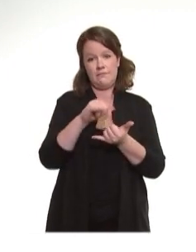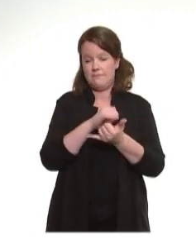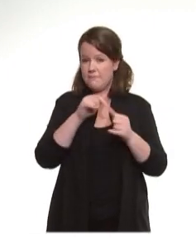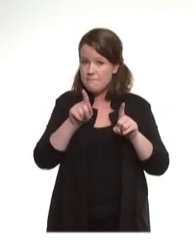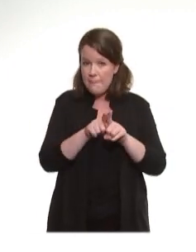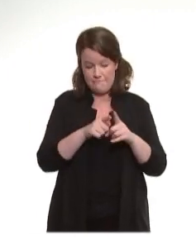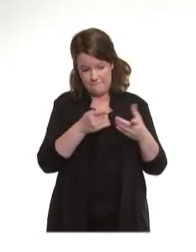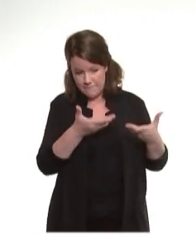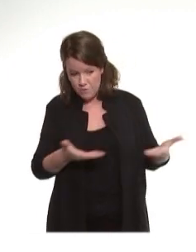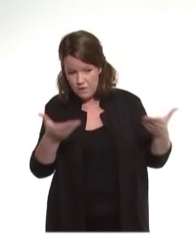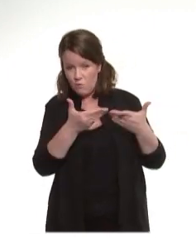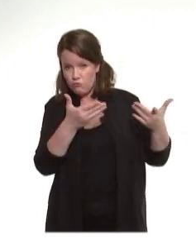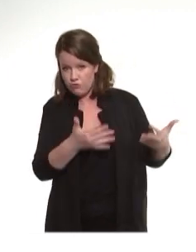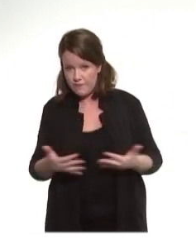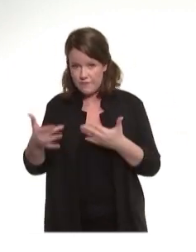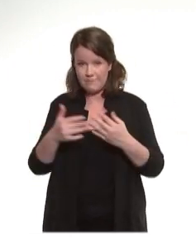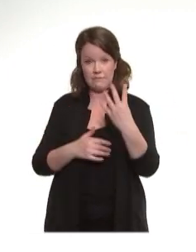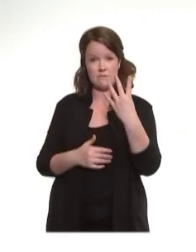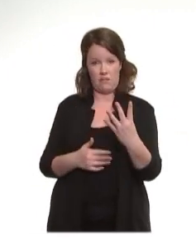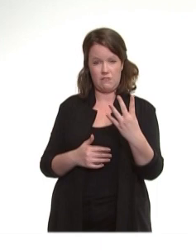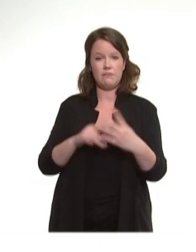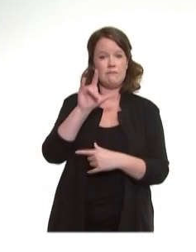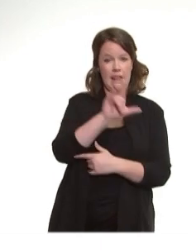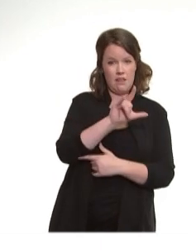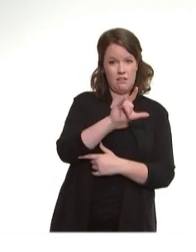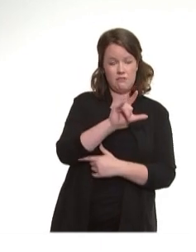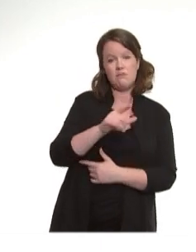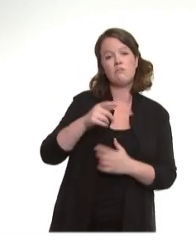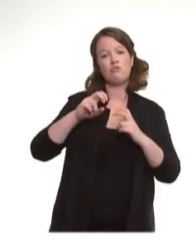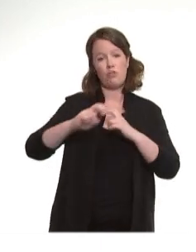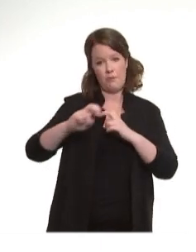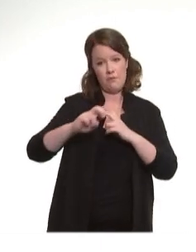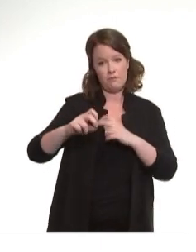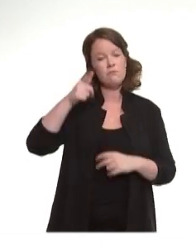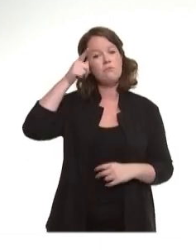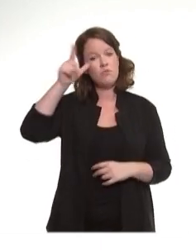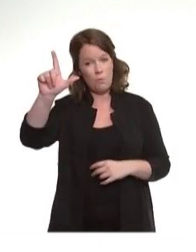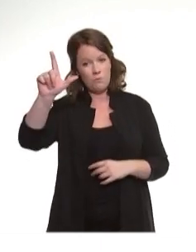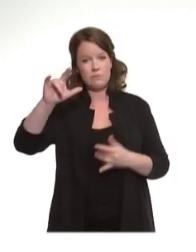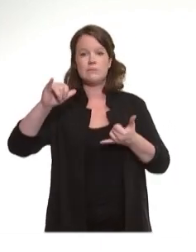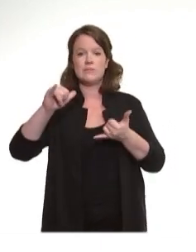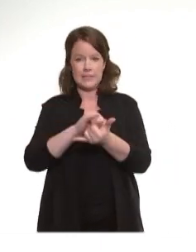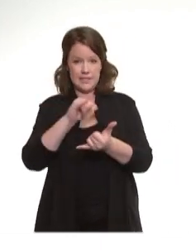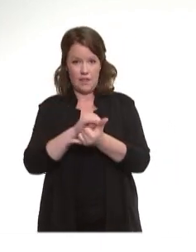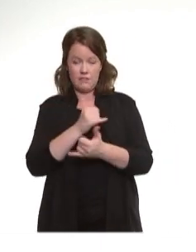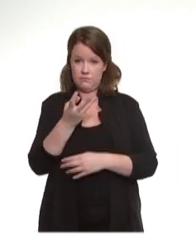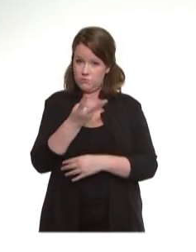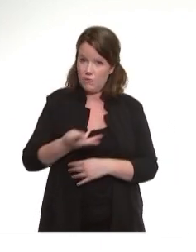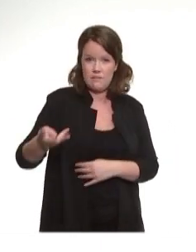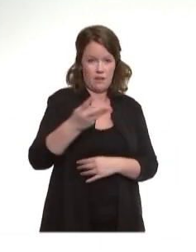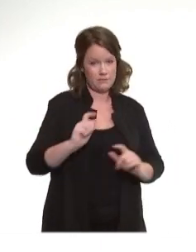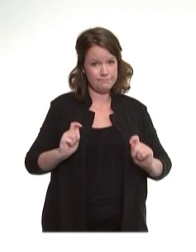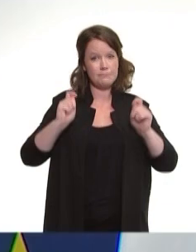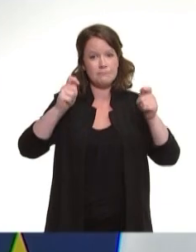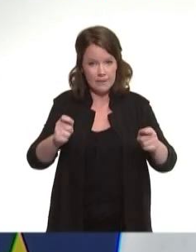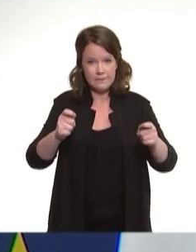épidémique pour ces quatre métropole lille grenoble lyon et saint-etienne un passage en zone d'